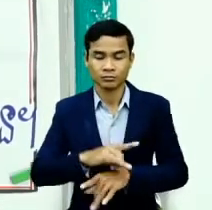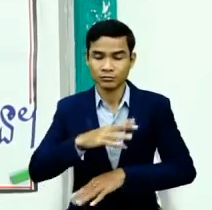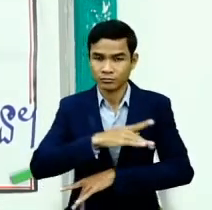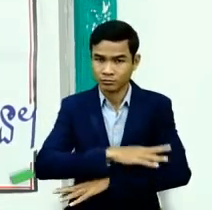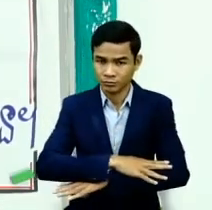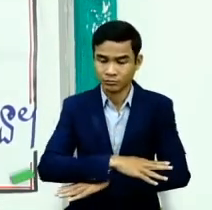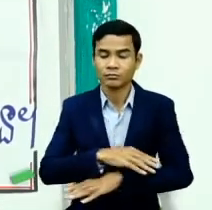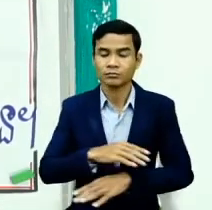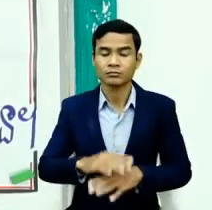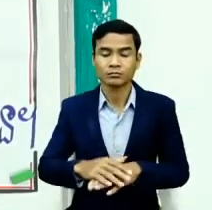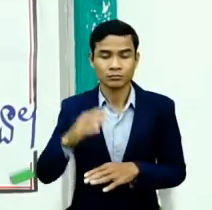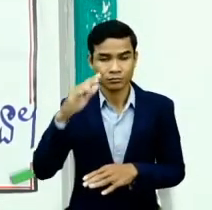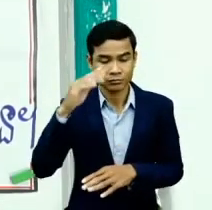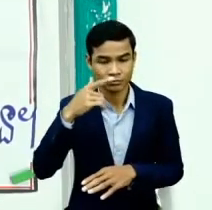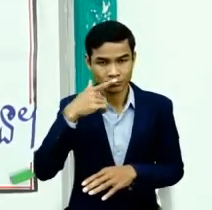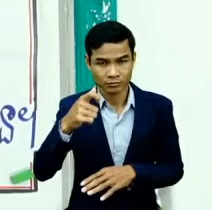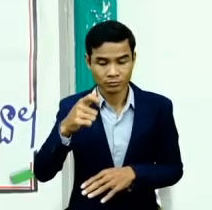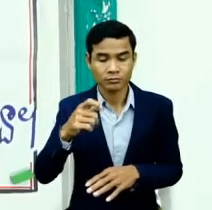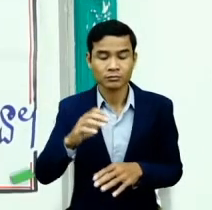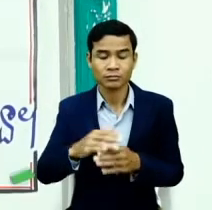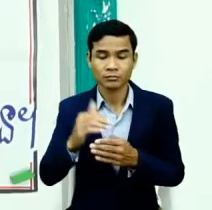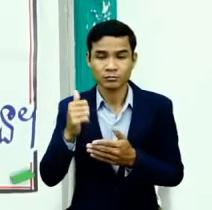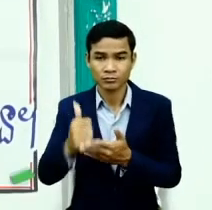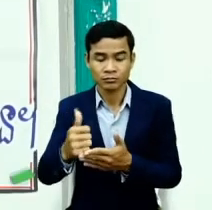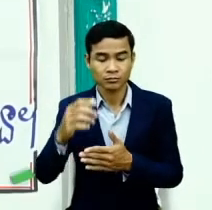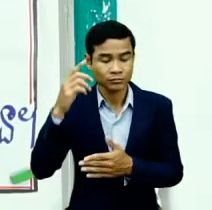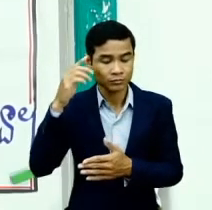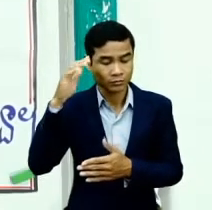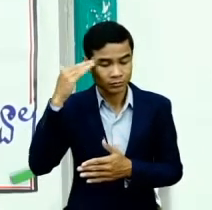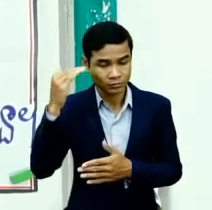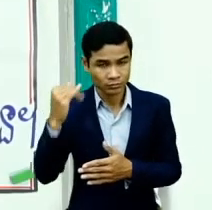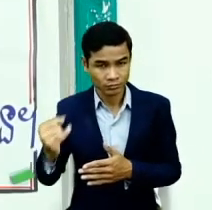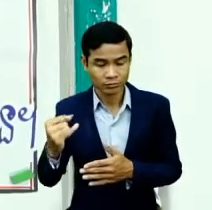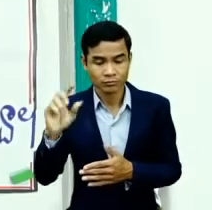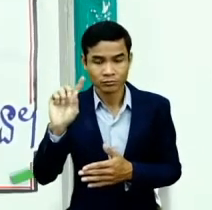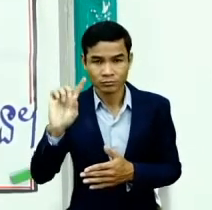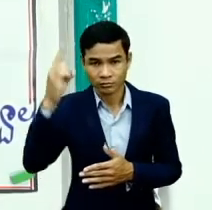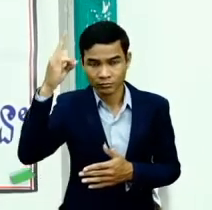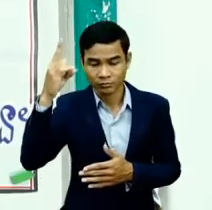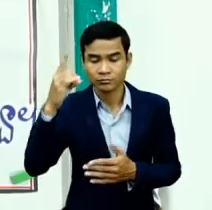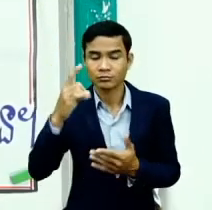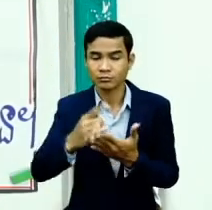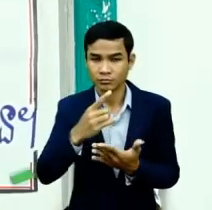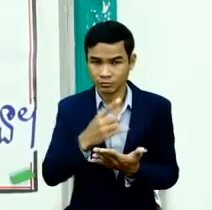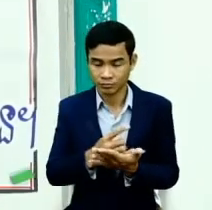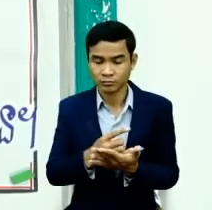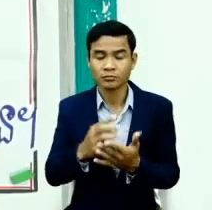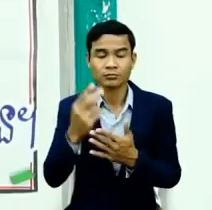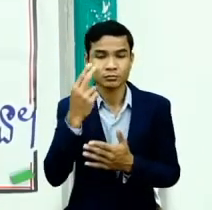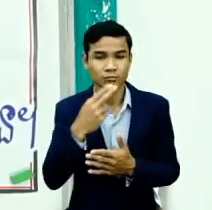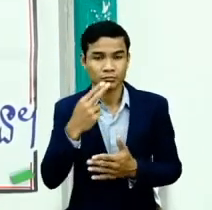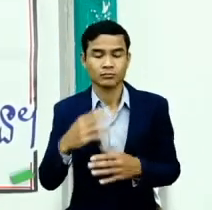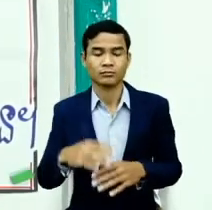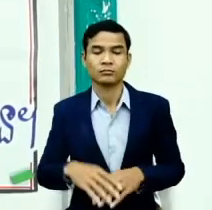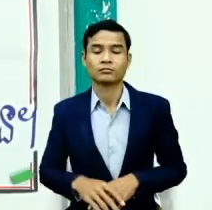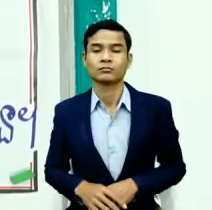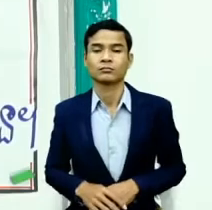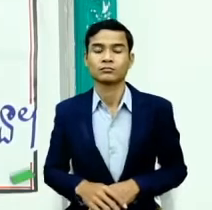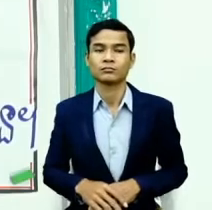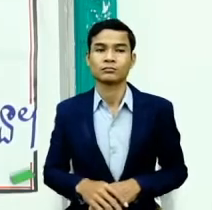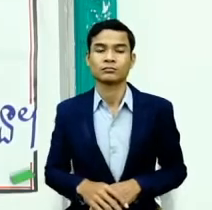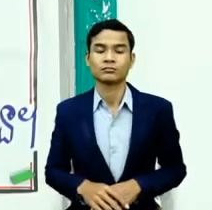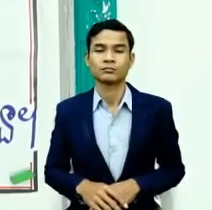nế ở bốc chùi ốt rùm lật mê riêng ấm nàn